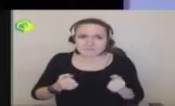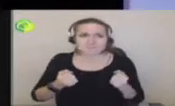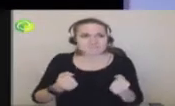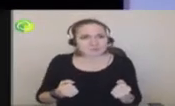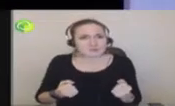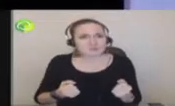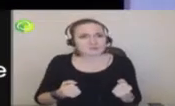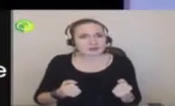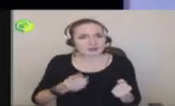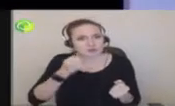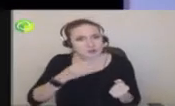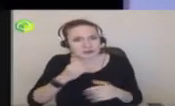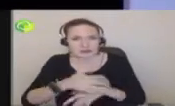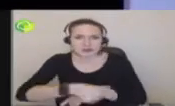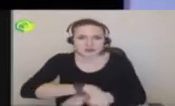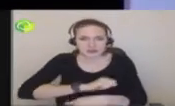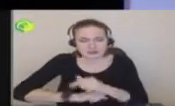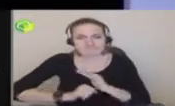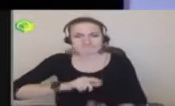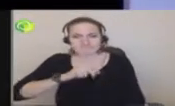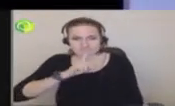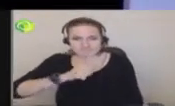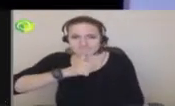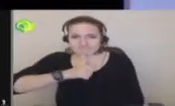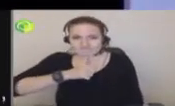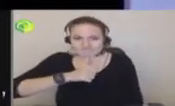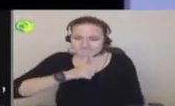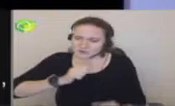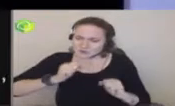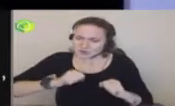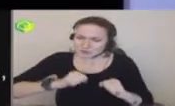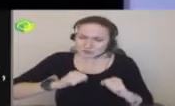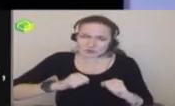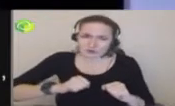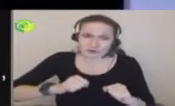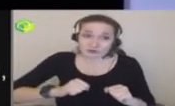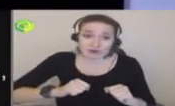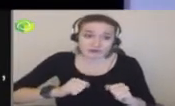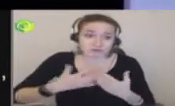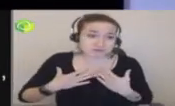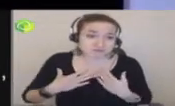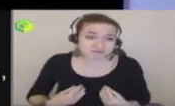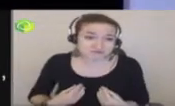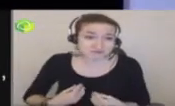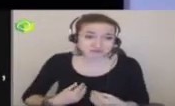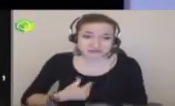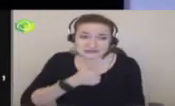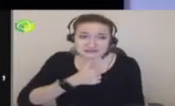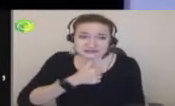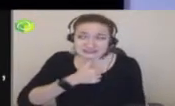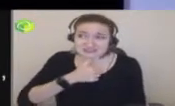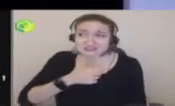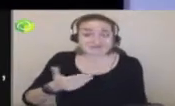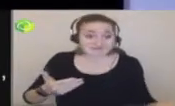tenir au quotidien, ne rien dire, de dire « je suis capable, je suis capable, je suis capable » jusqu'à s'épuiser, alors qu'on pourrait demander quand même de l'aide